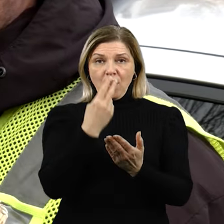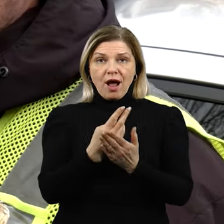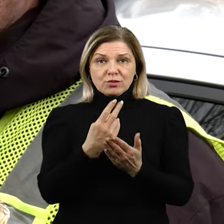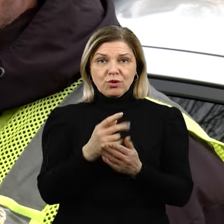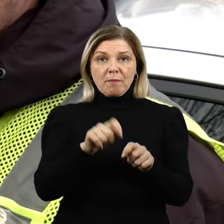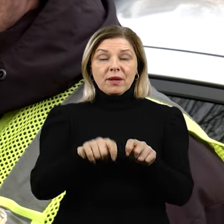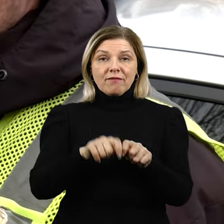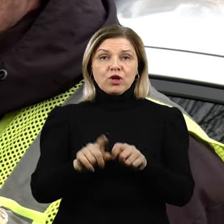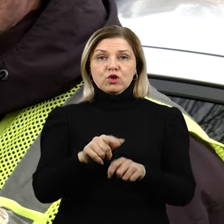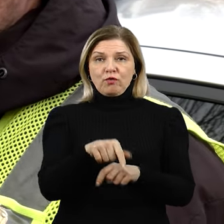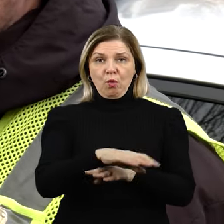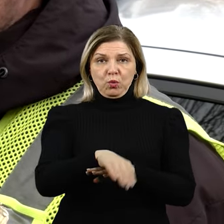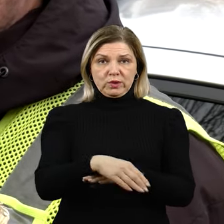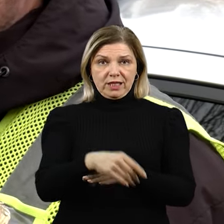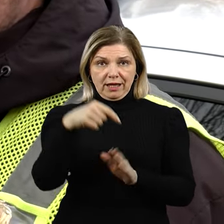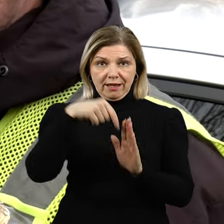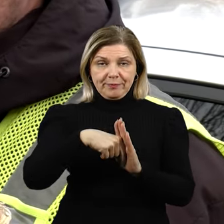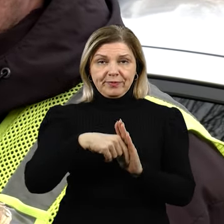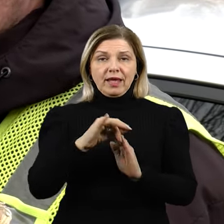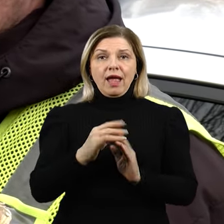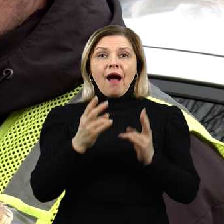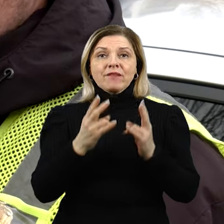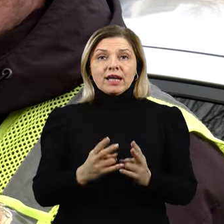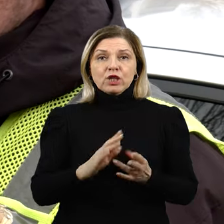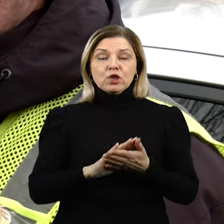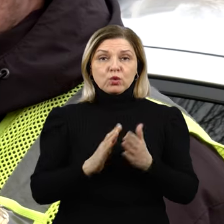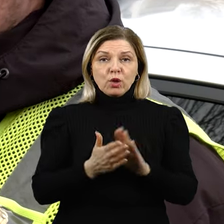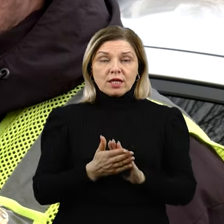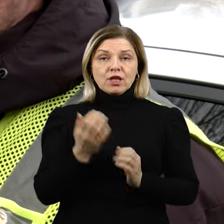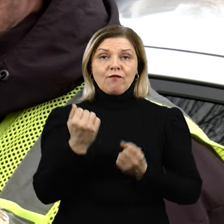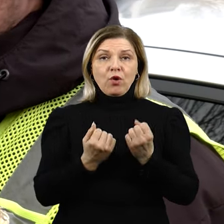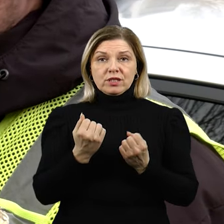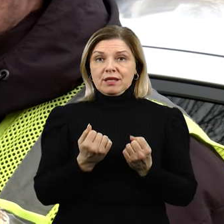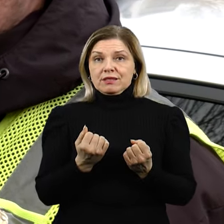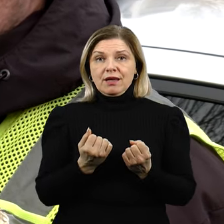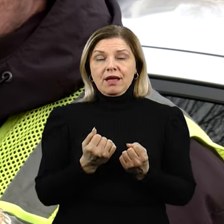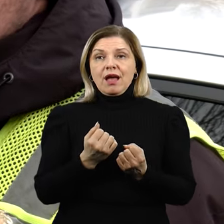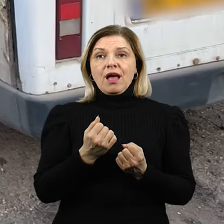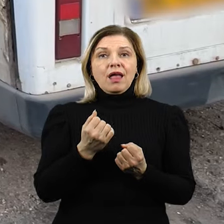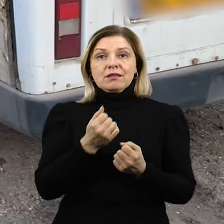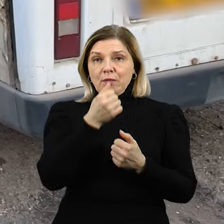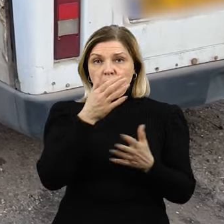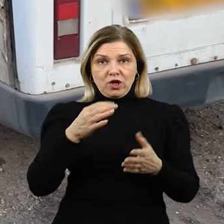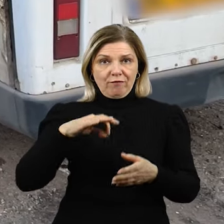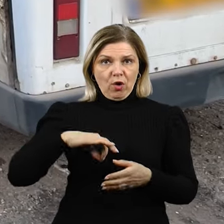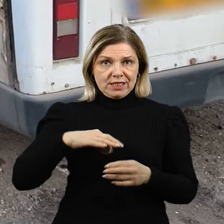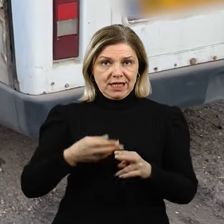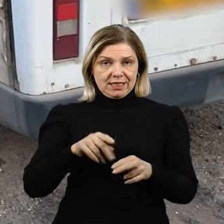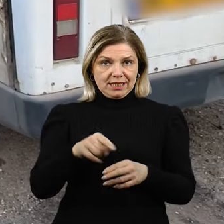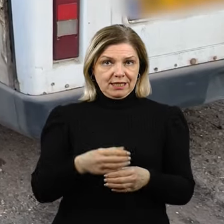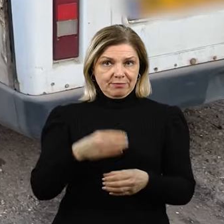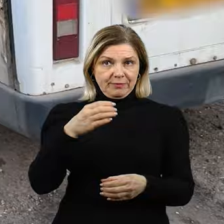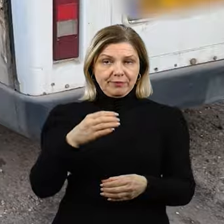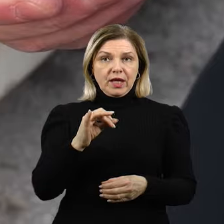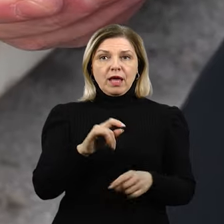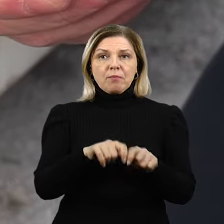що він пустий. Відповідно, в аварійній ситуації водій може просто ним не скористатись. В рамках перевірки